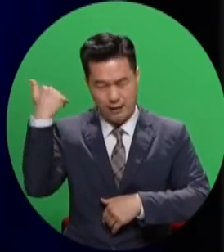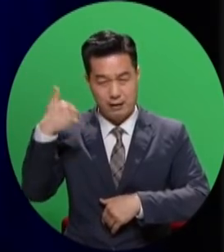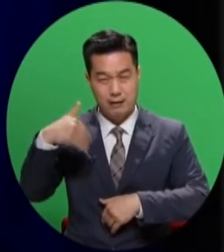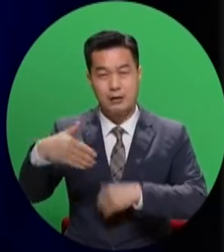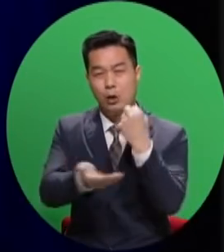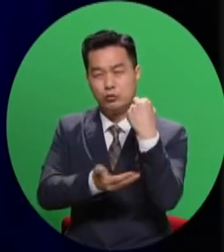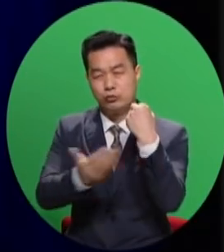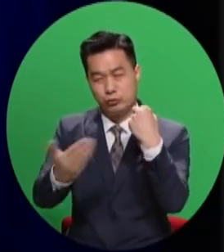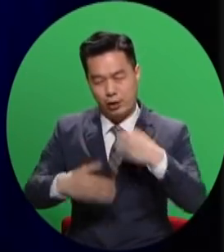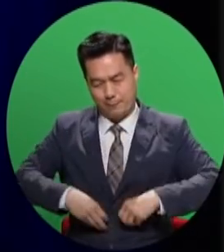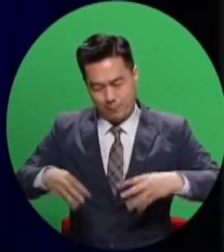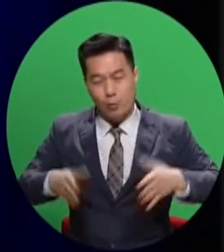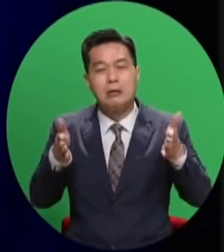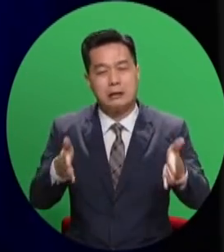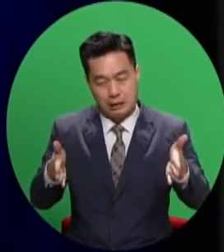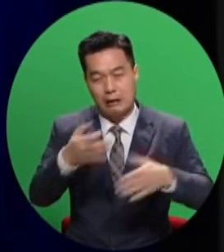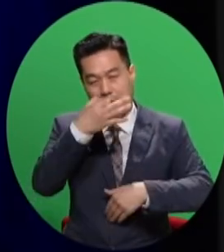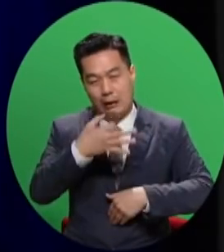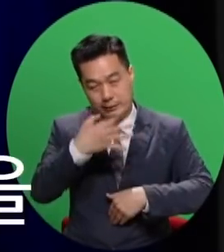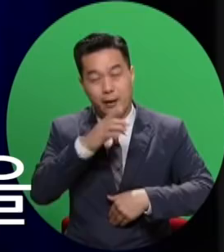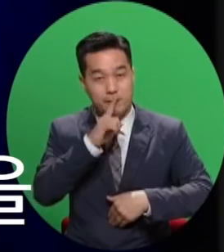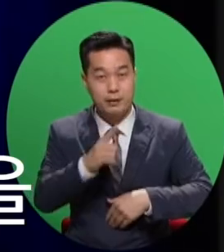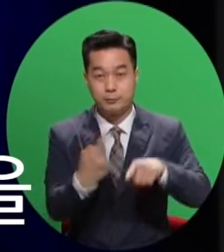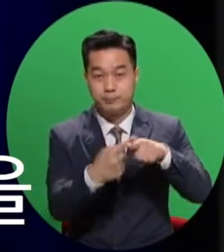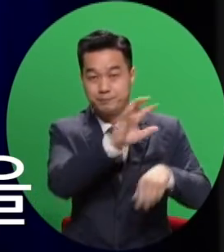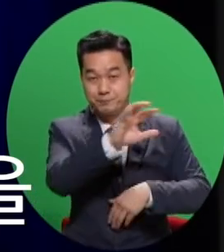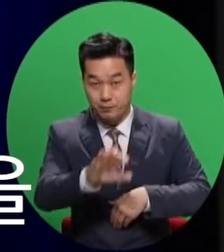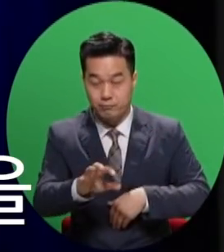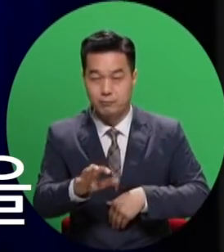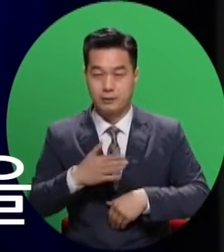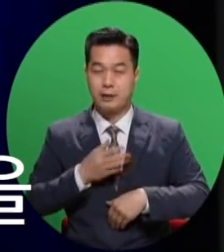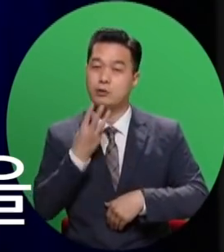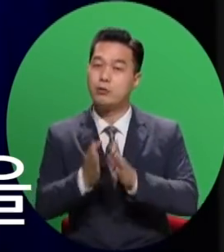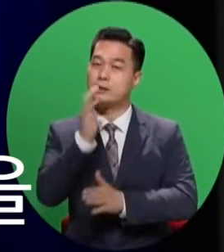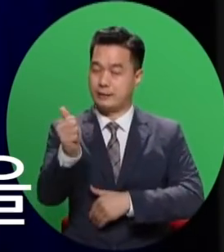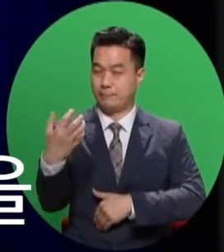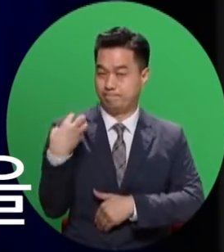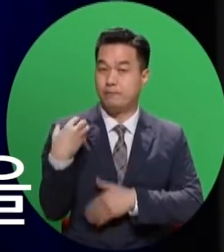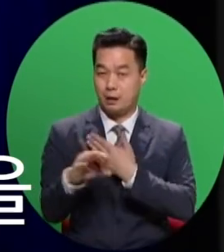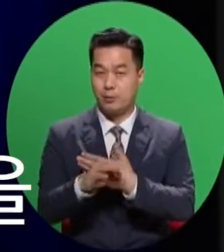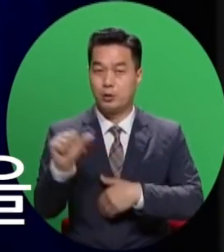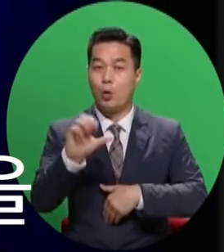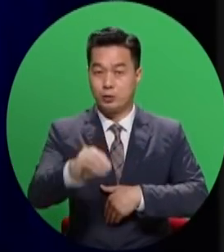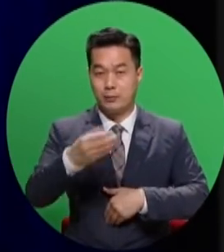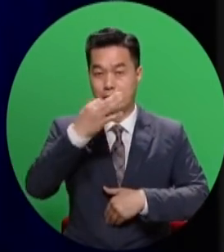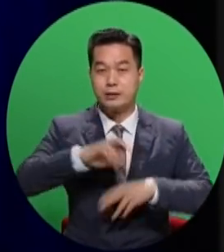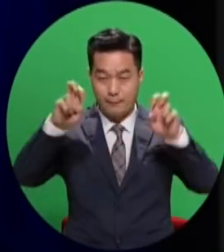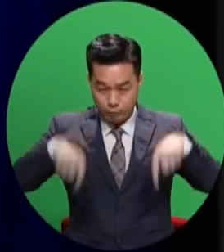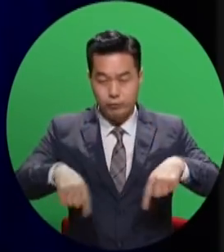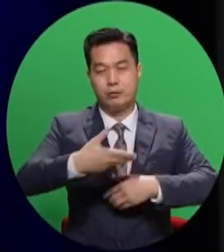생각하고 있습니다 그래서 제가 시장이 되면 소상공인에게 5천만원 무이자 대출을